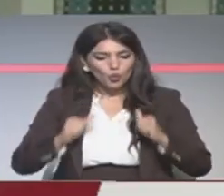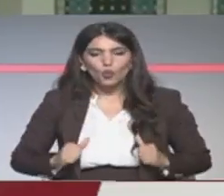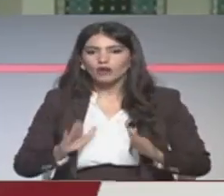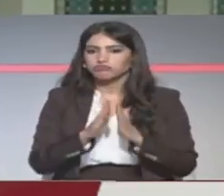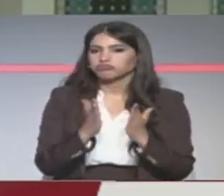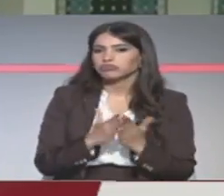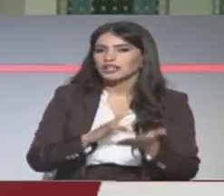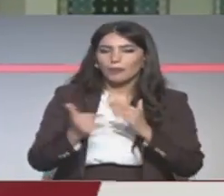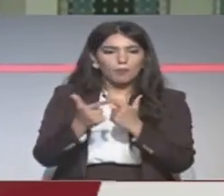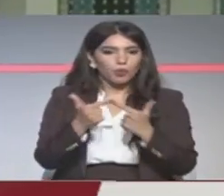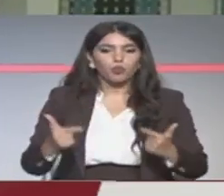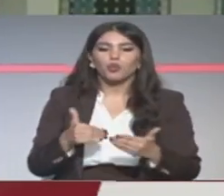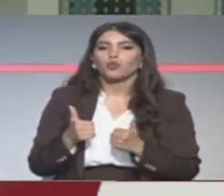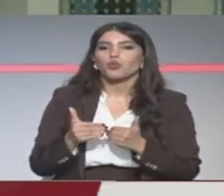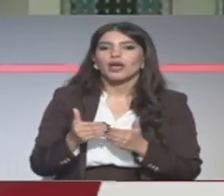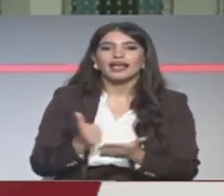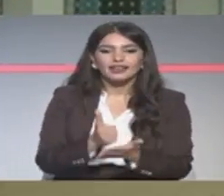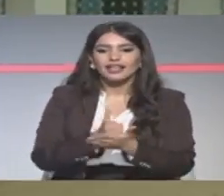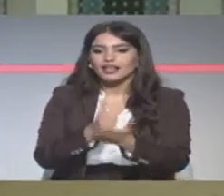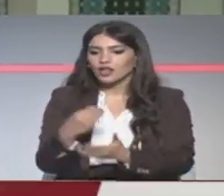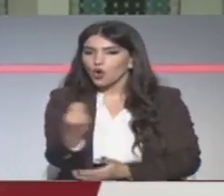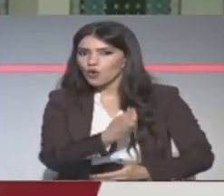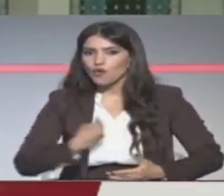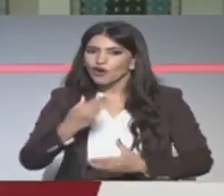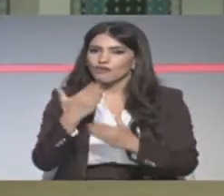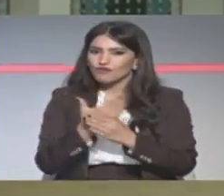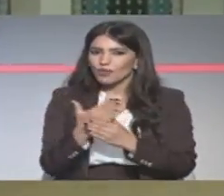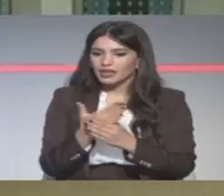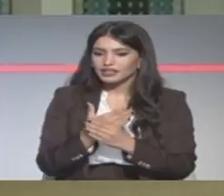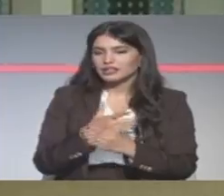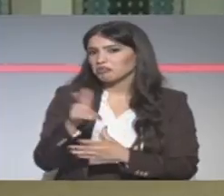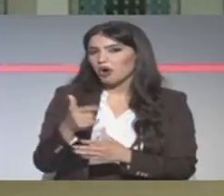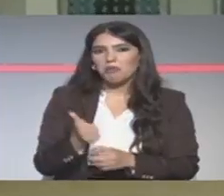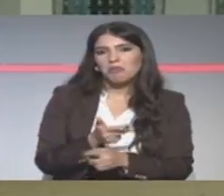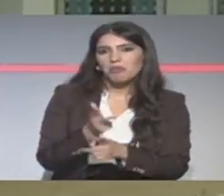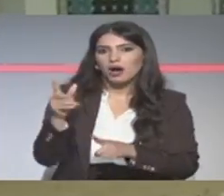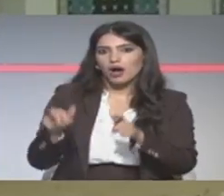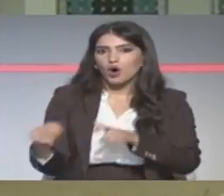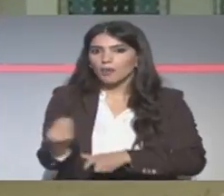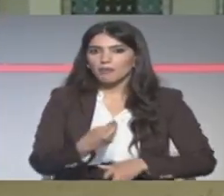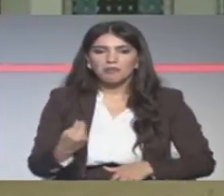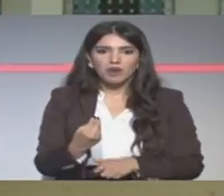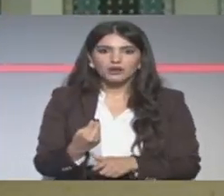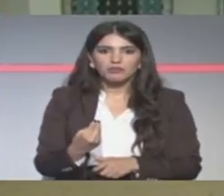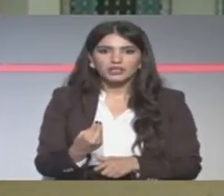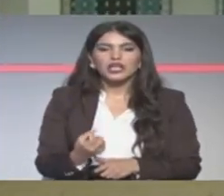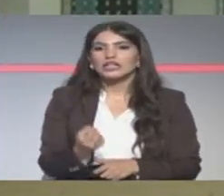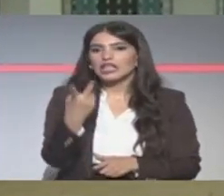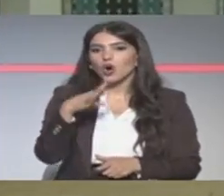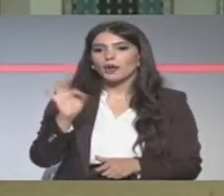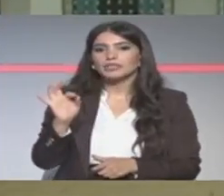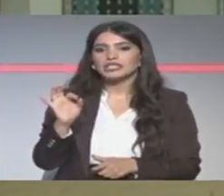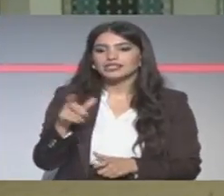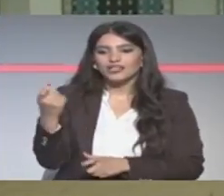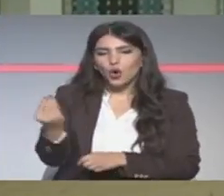أدوات مدرسية لكافة التلاميذ بالمدرسة ناهيك، وأن العدد ما يفوق التلميذ